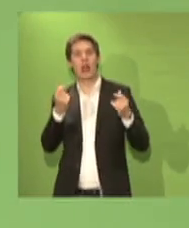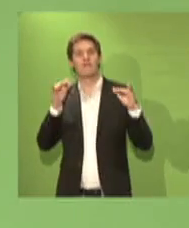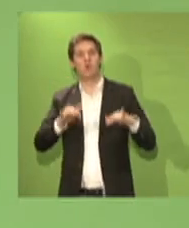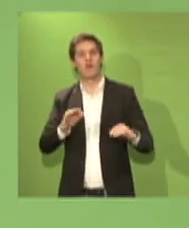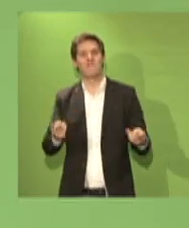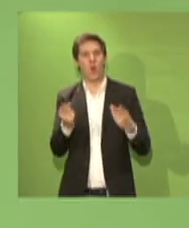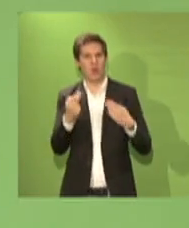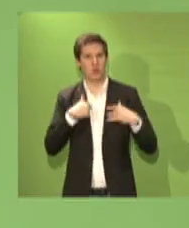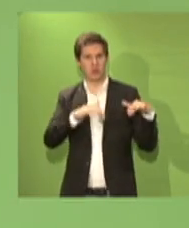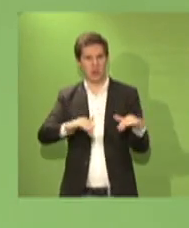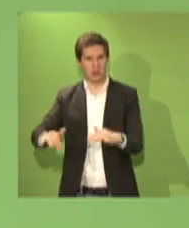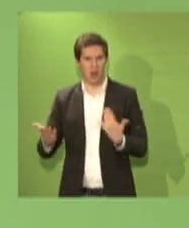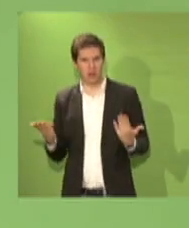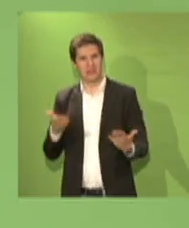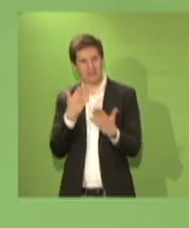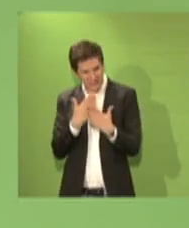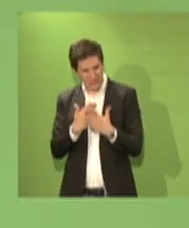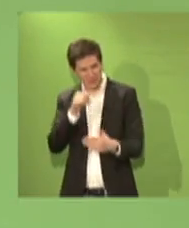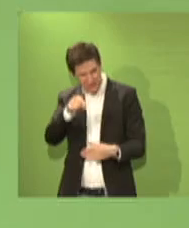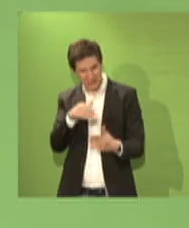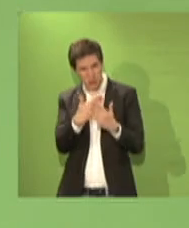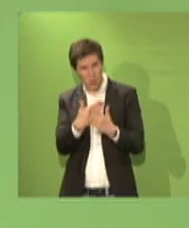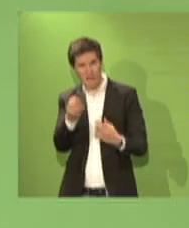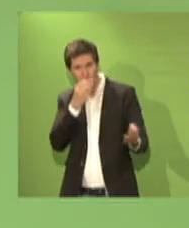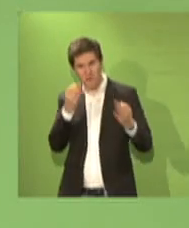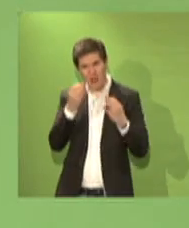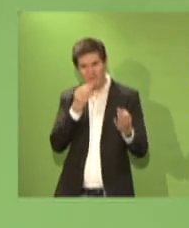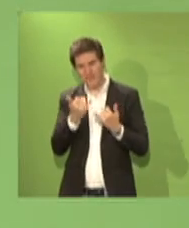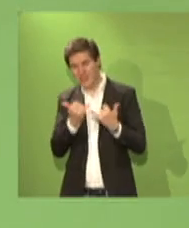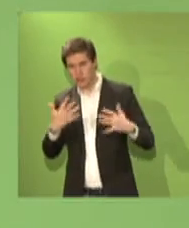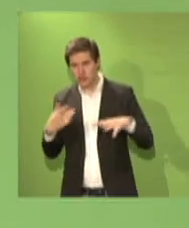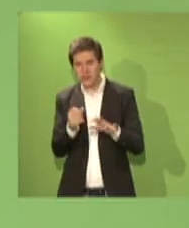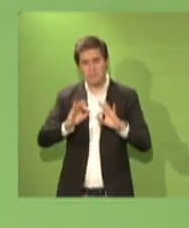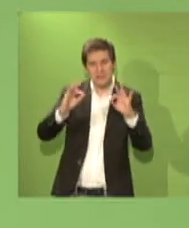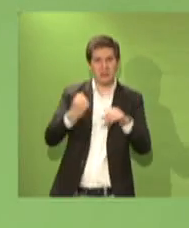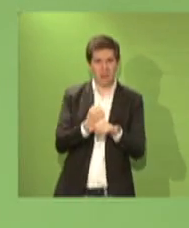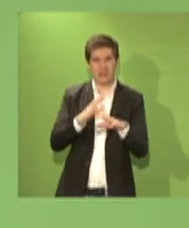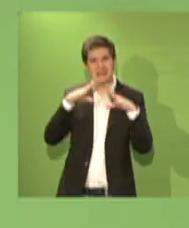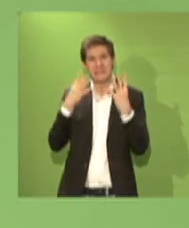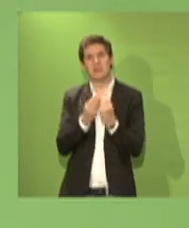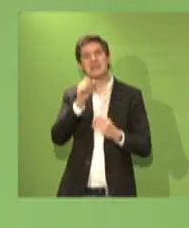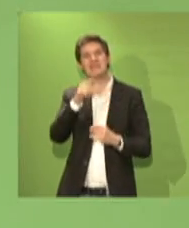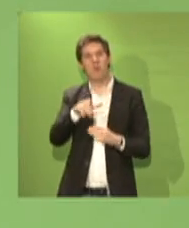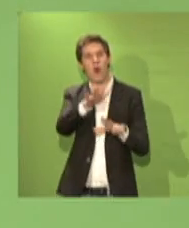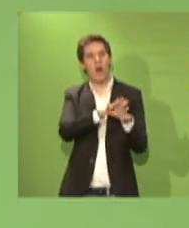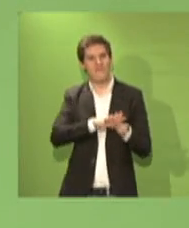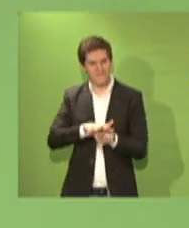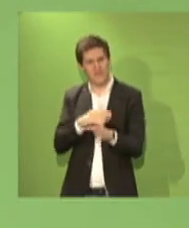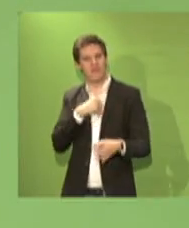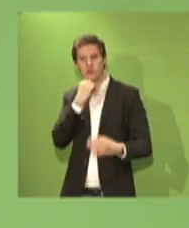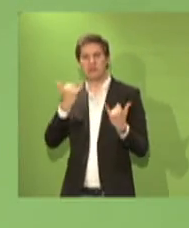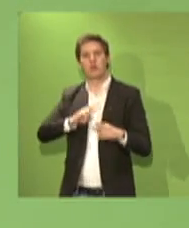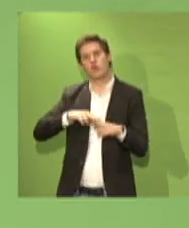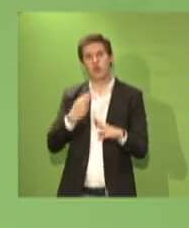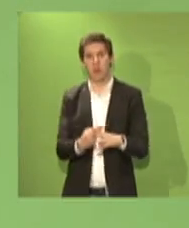wir werden genau entlang solcher Fragestellungen die LIDA-Region, die wir bis jetzt 12 an der Anzahl gefördert haben, verdoppeln. Wir